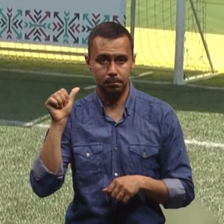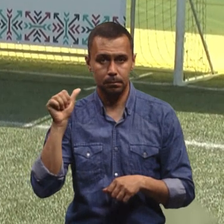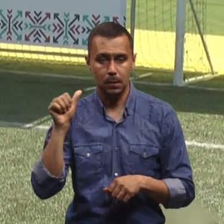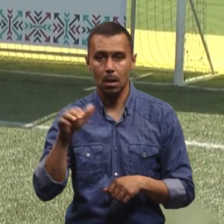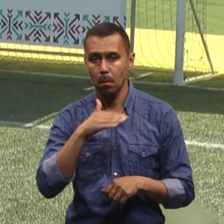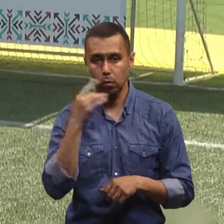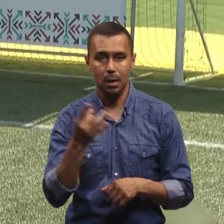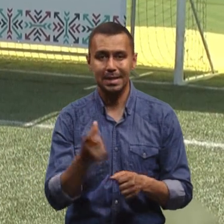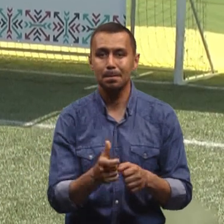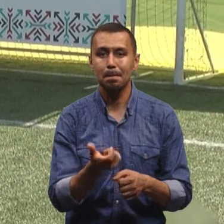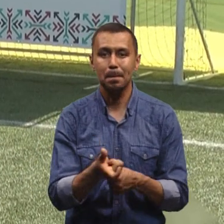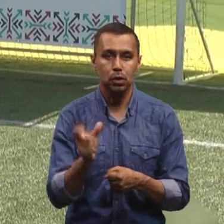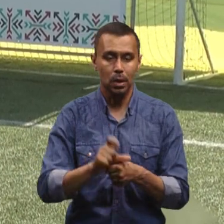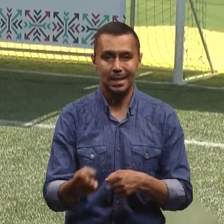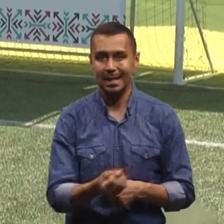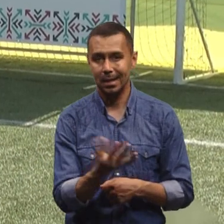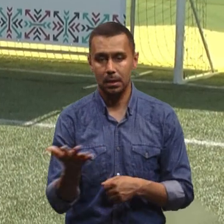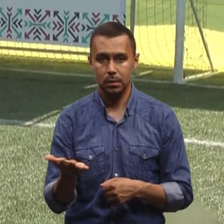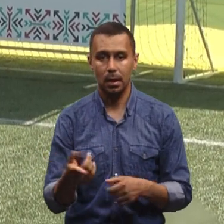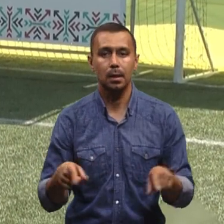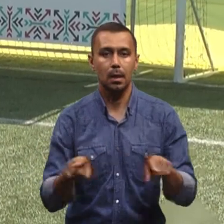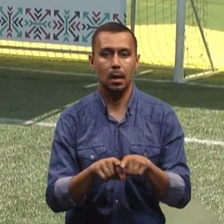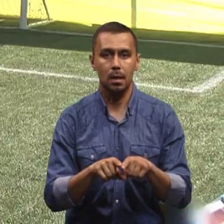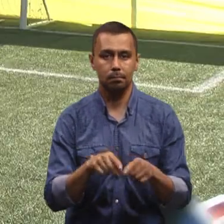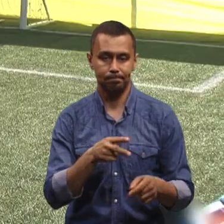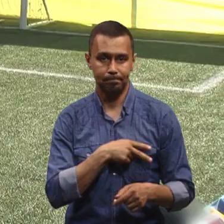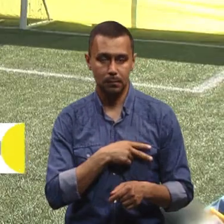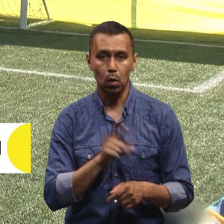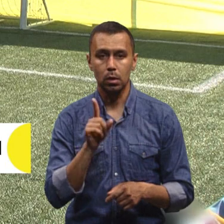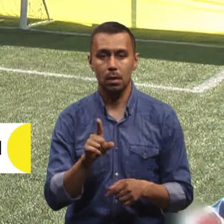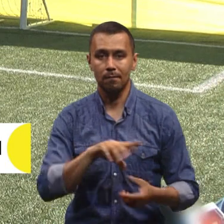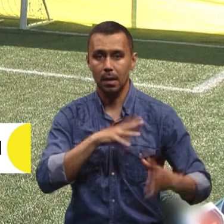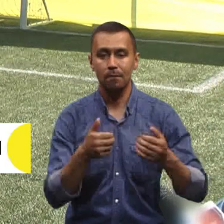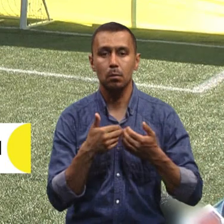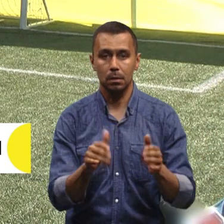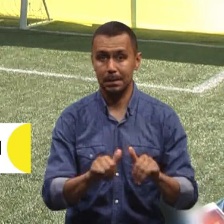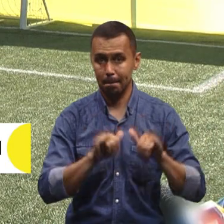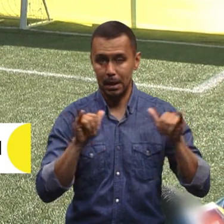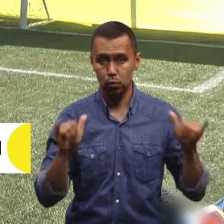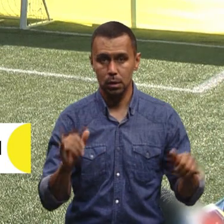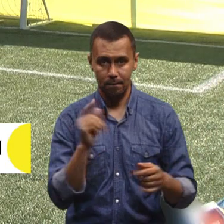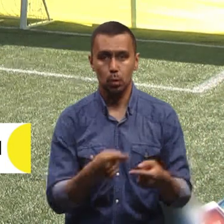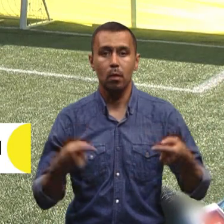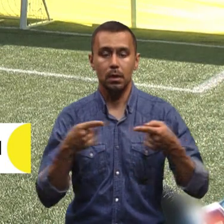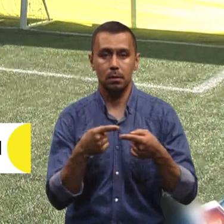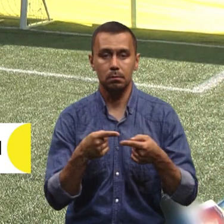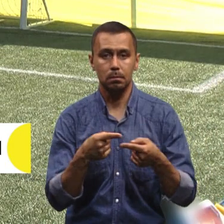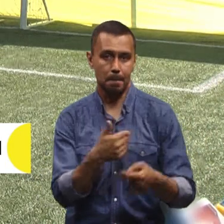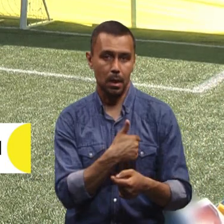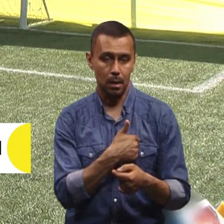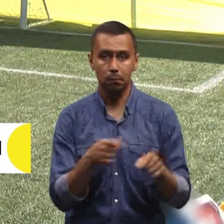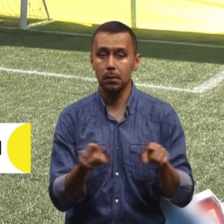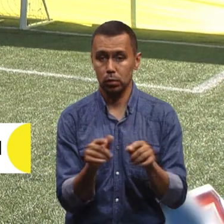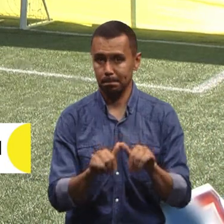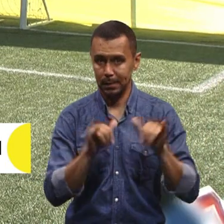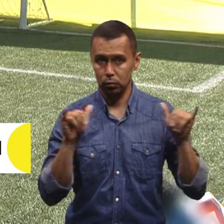рази збільшилася кількість таких відзнак, оскільки взагалі випускників збільшилося і відповідно претендентів теж